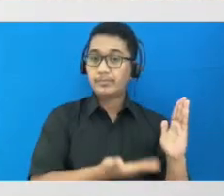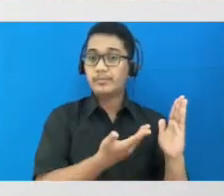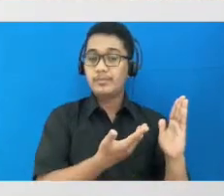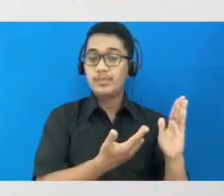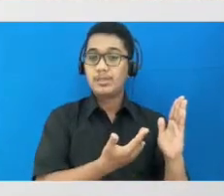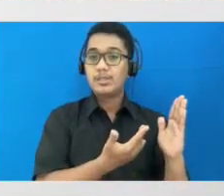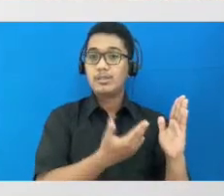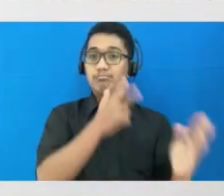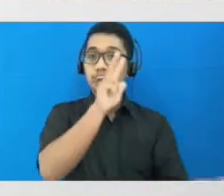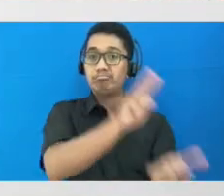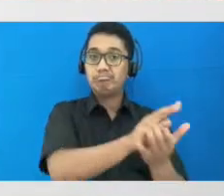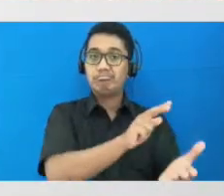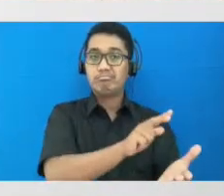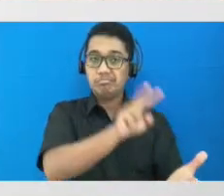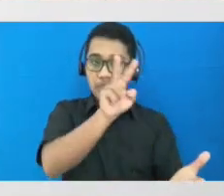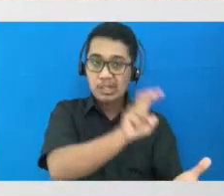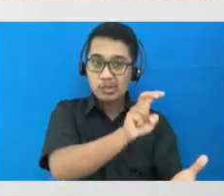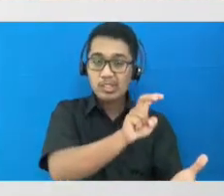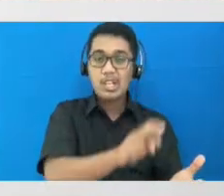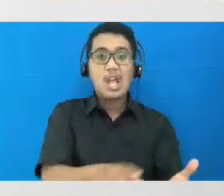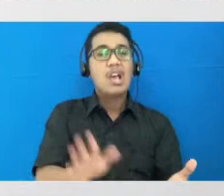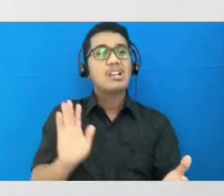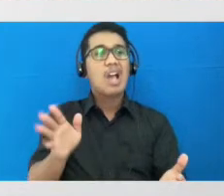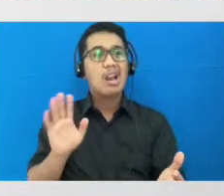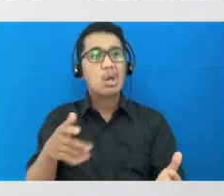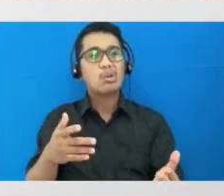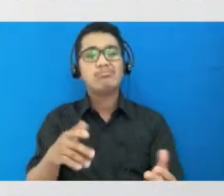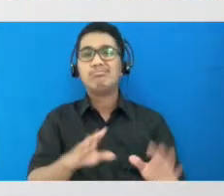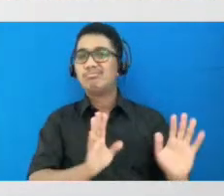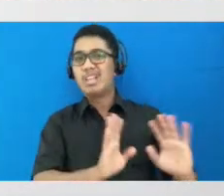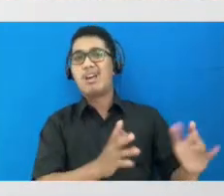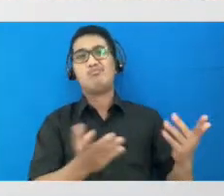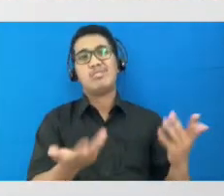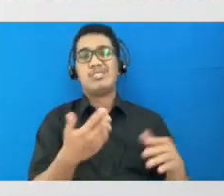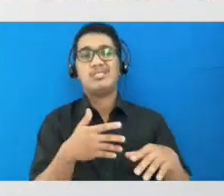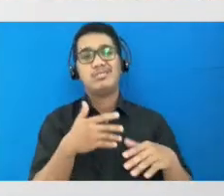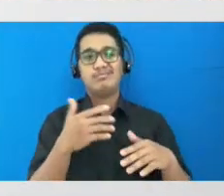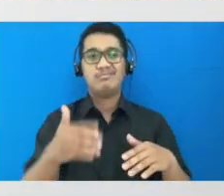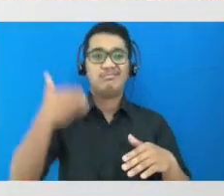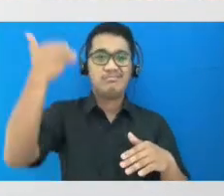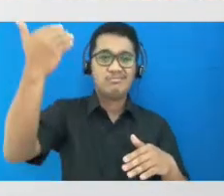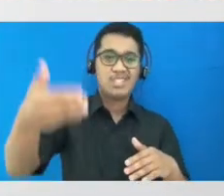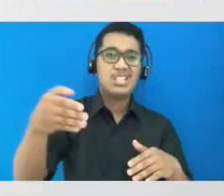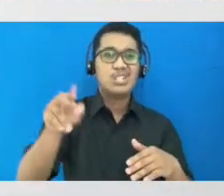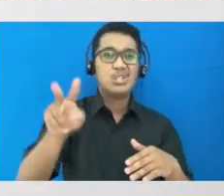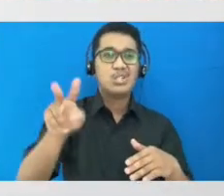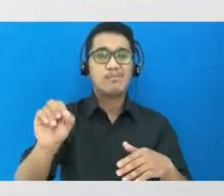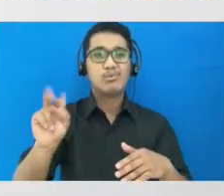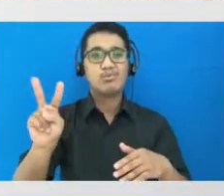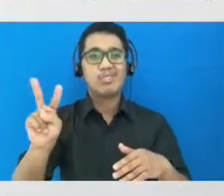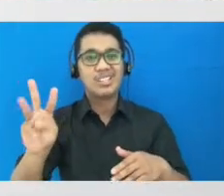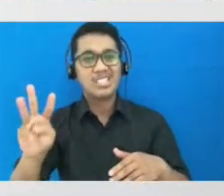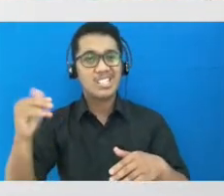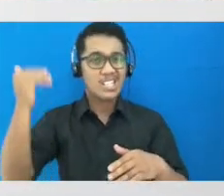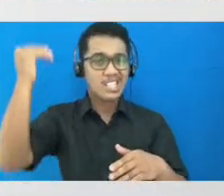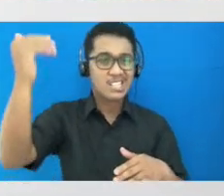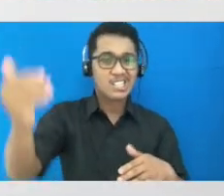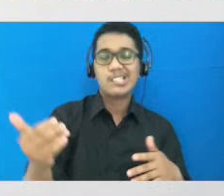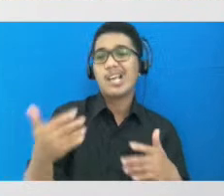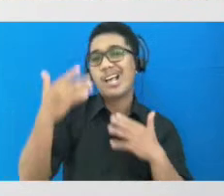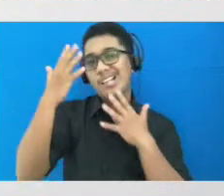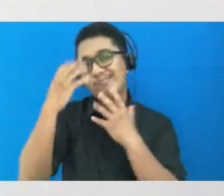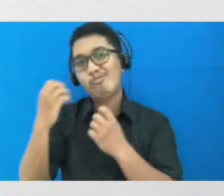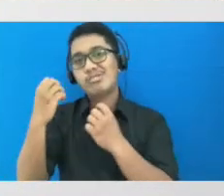diundangkan. Kalau tidak, akan mundur sampai tahun 2023 ke atas. Nah, mudah-mudahan benar-benar